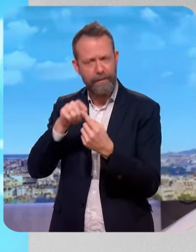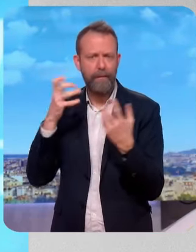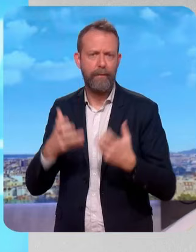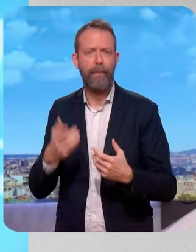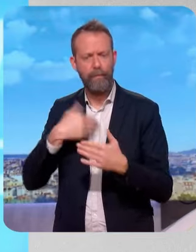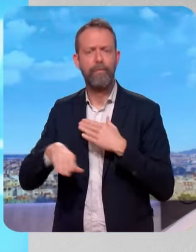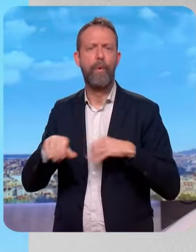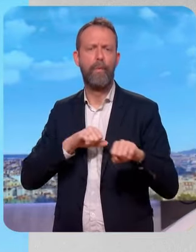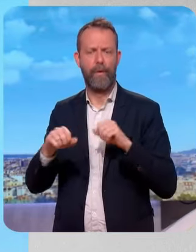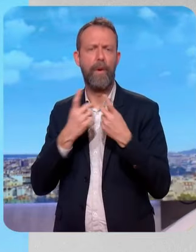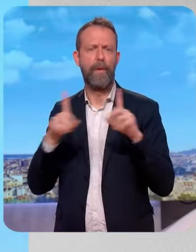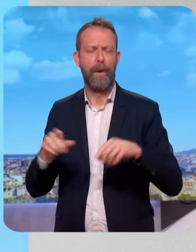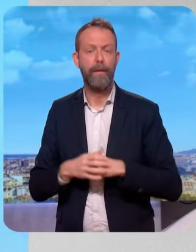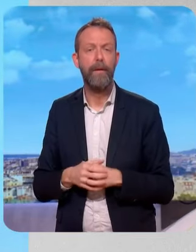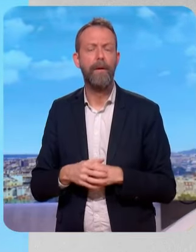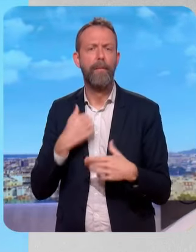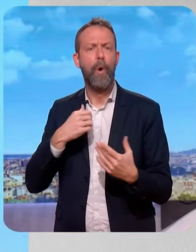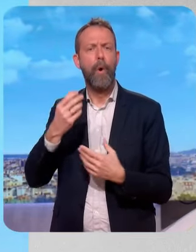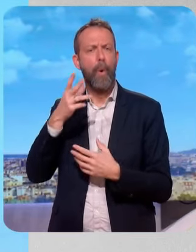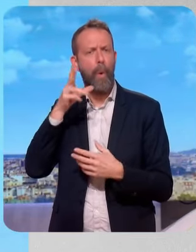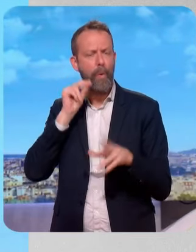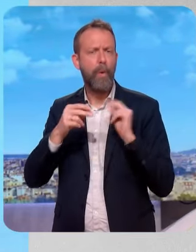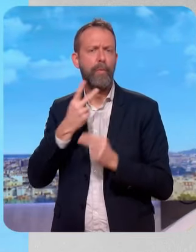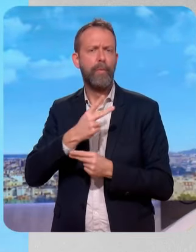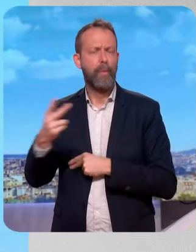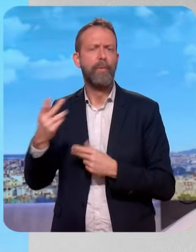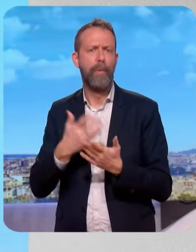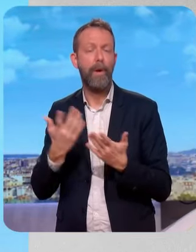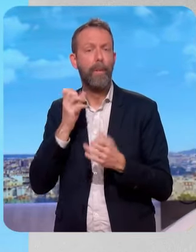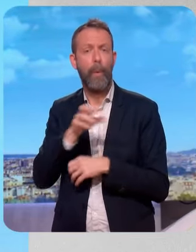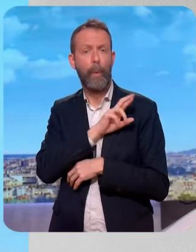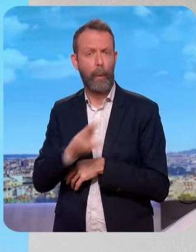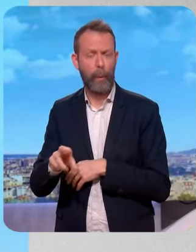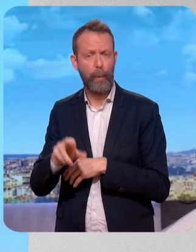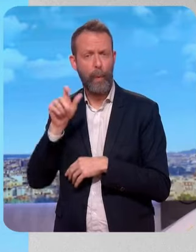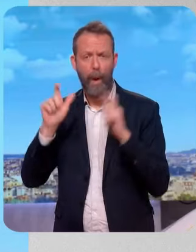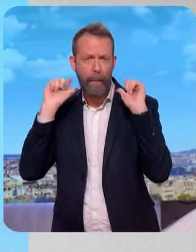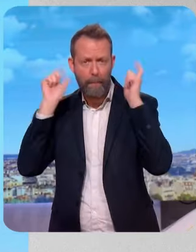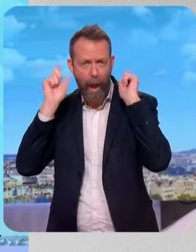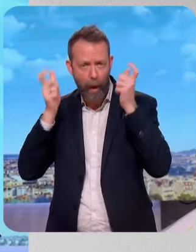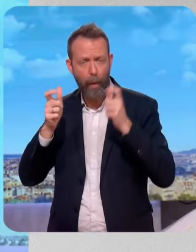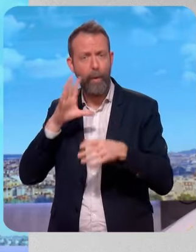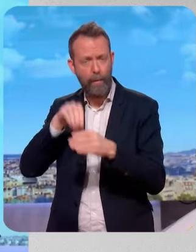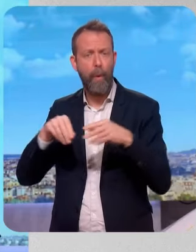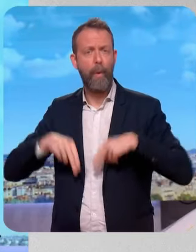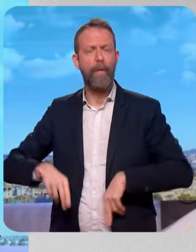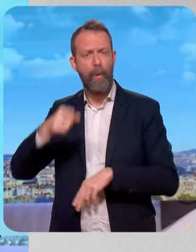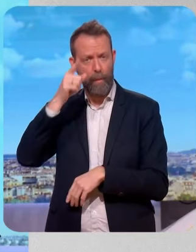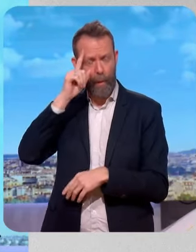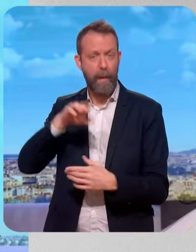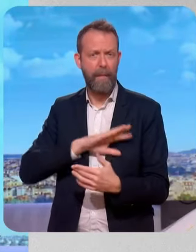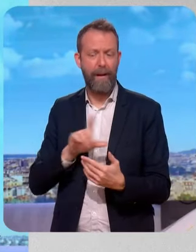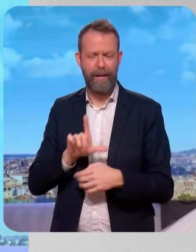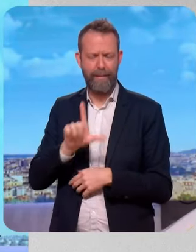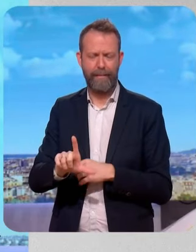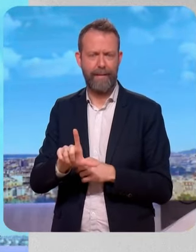mouvement démocrate. Il y a un scénario, en tout cas, qu'on entend de plus en plus, c'est celui d'un retour éventuel de François Bayrou dans ce gouvernement. Pourquoi? Parce que lundi